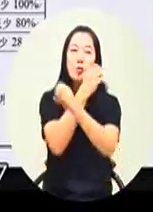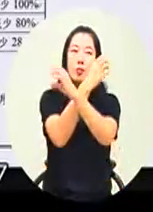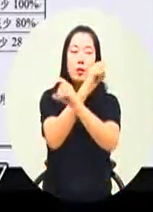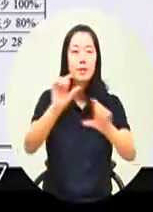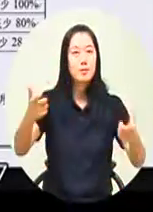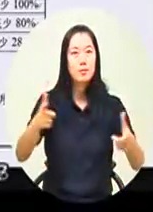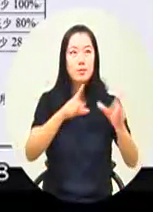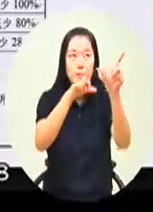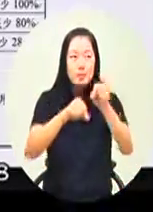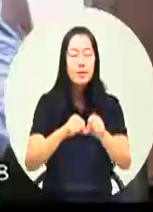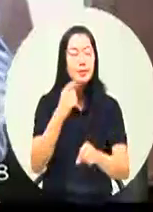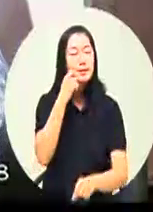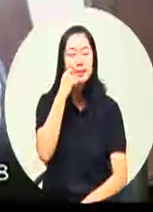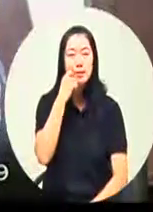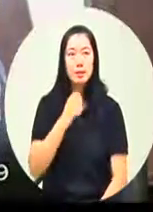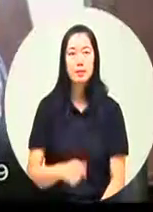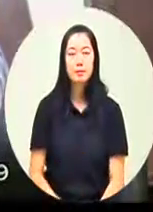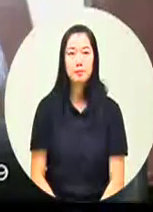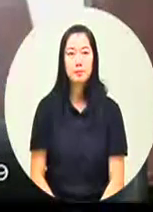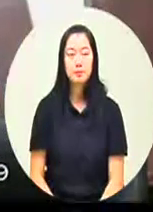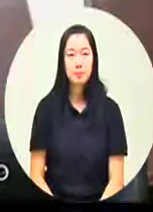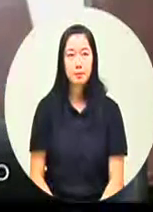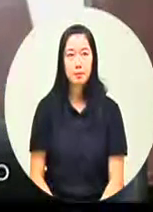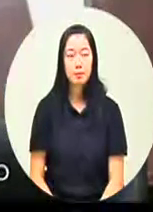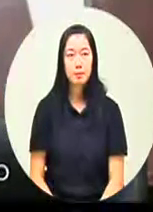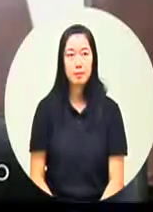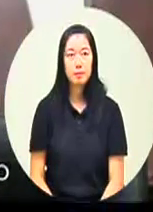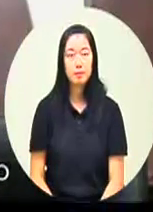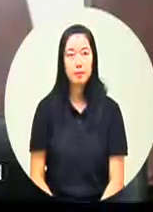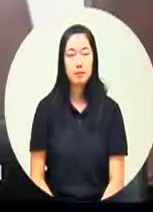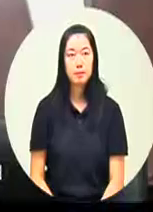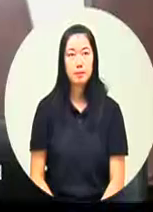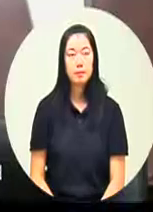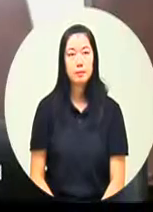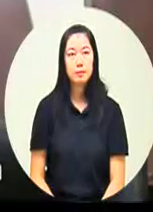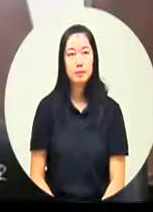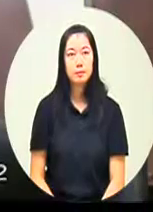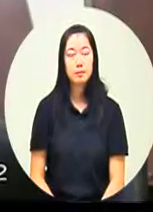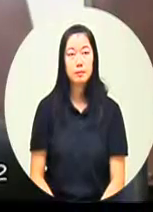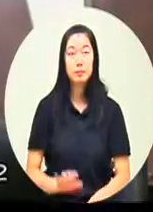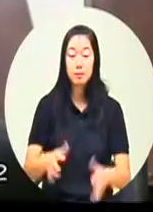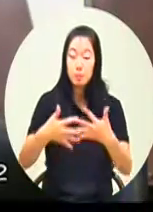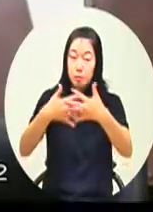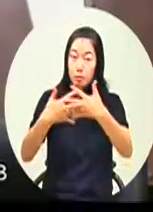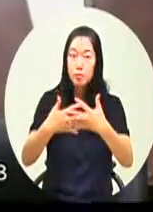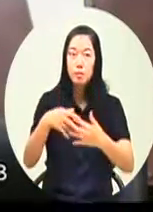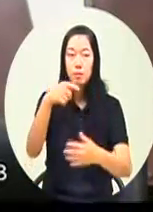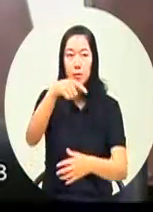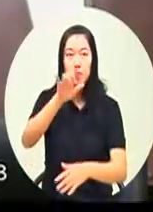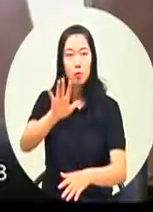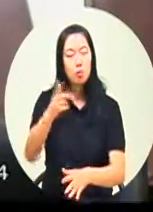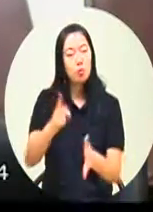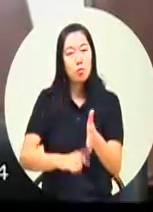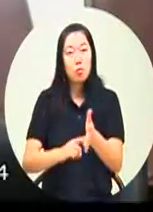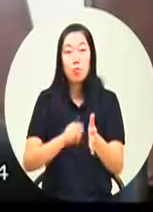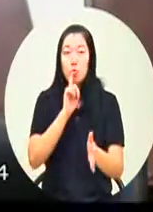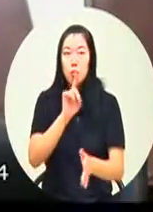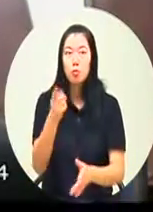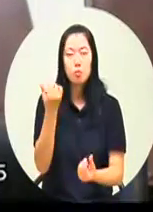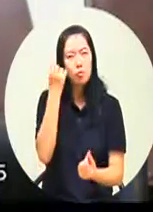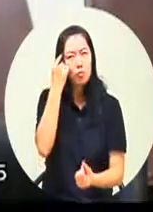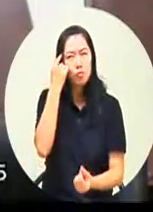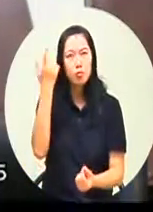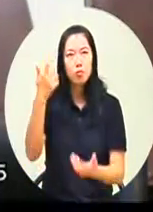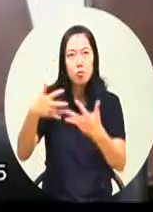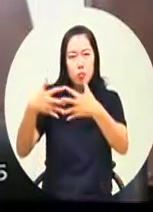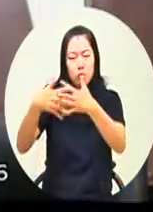然就大家都容易一个鬼啊。那我们在讲的就是在美国就很简单，我有时候觉得美国某